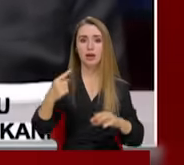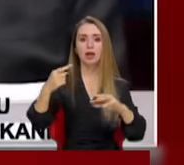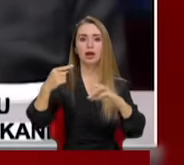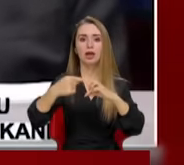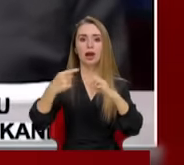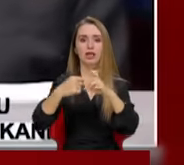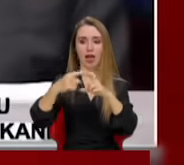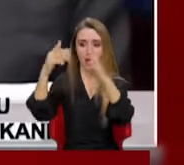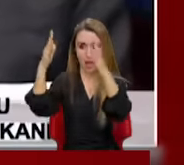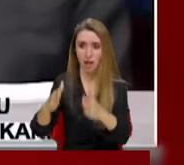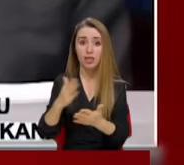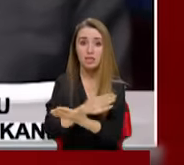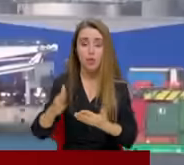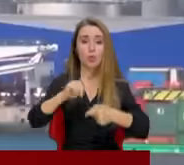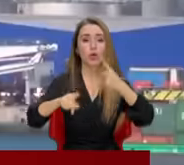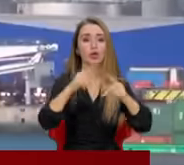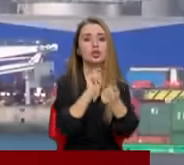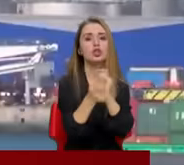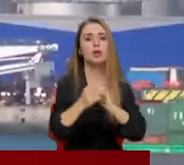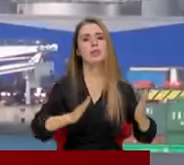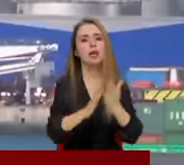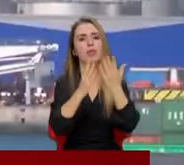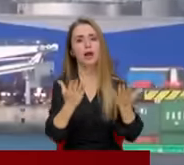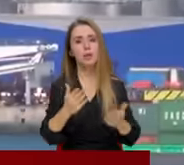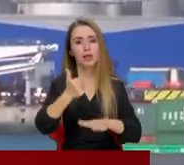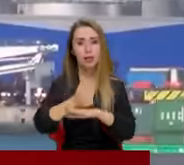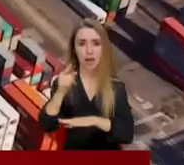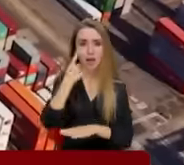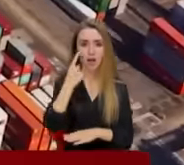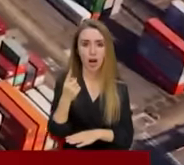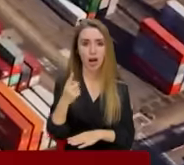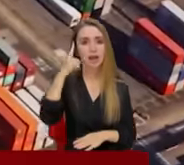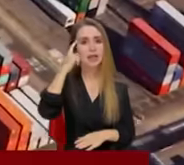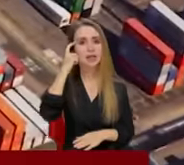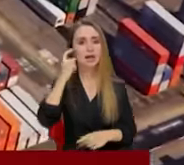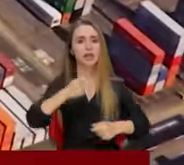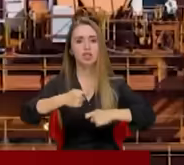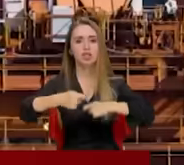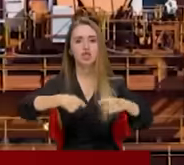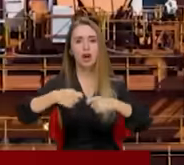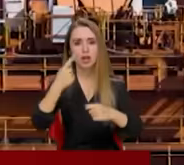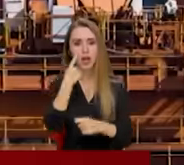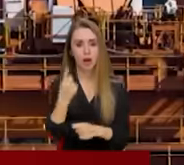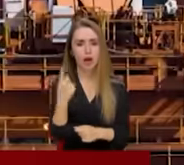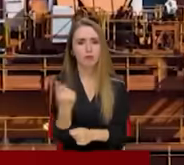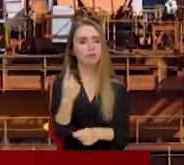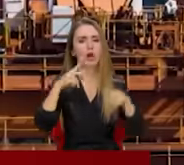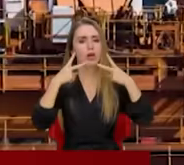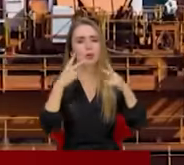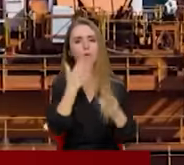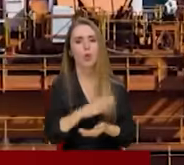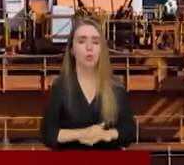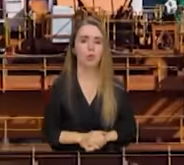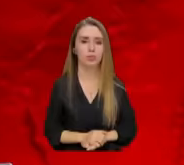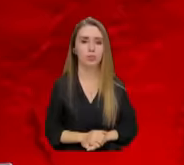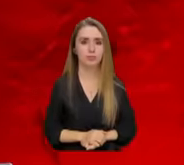bulunduğu müddetçe bu politikalar değişmez. Tepkilere rağmen iktidar cephesinden İsrail'le ticarete ilişkin herhangi bir açıklama yok.